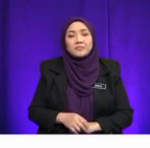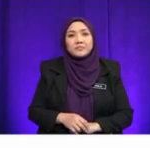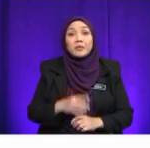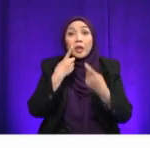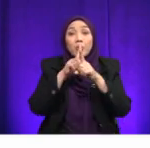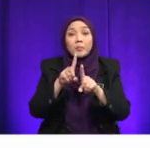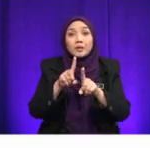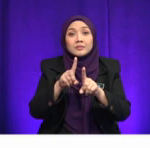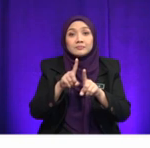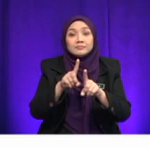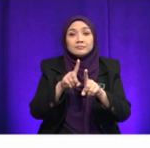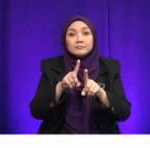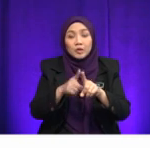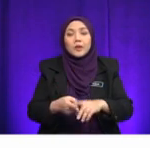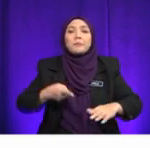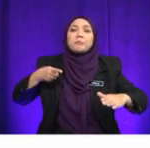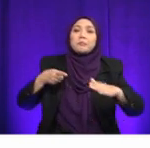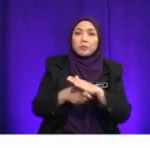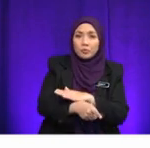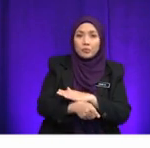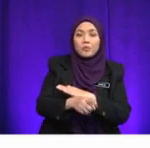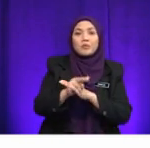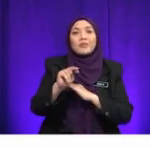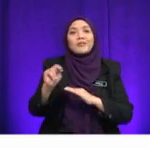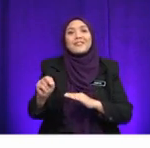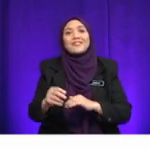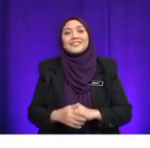sasaran untuk membunuh pegawai tinggi